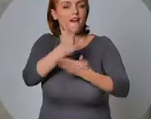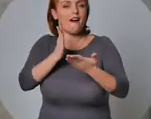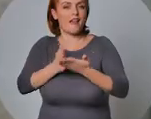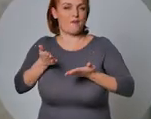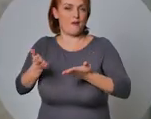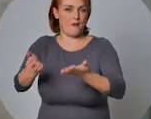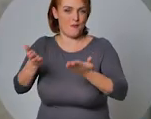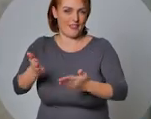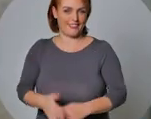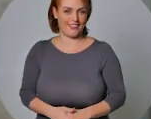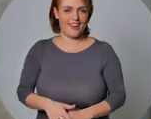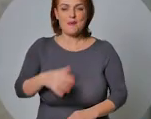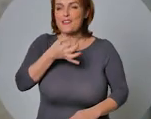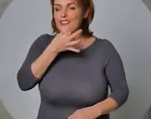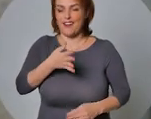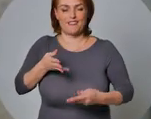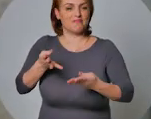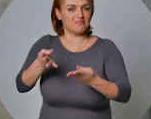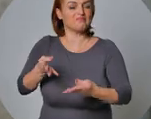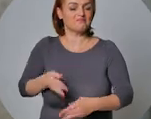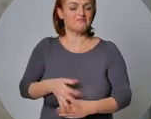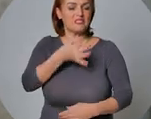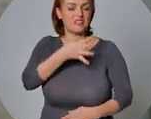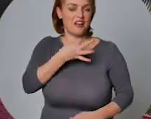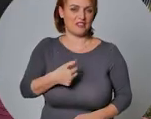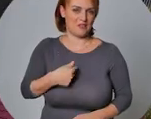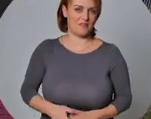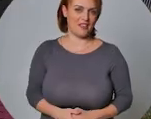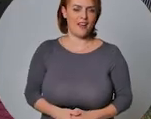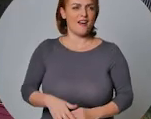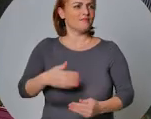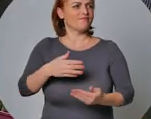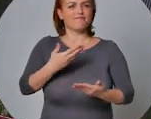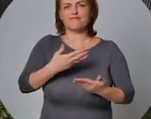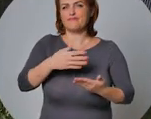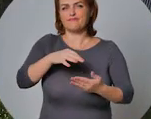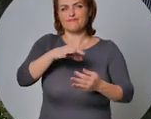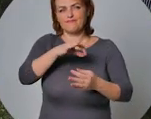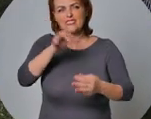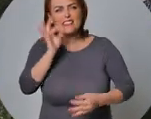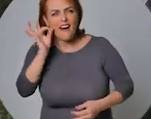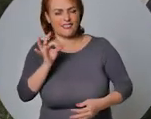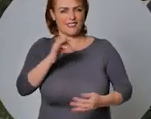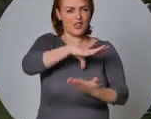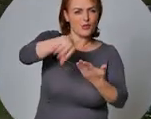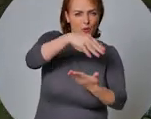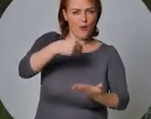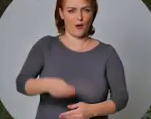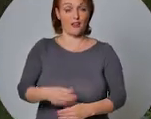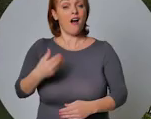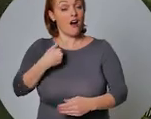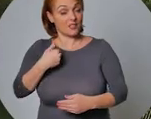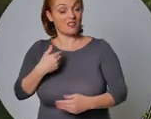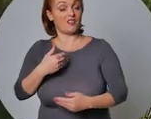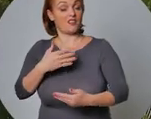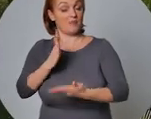copturi. Copturi de torturi de astea, dulci. Am vrut să am un loc de muncă, să fiu în rând cu toată